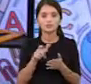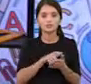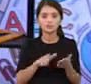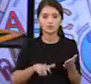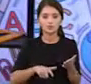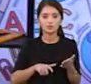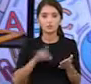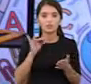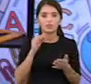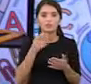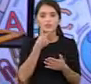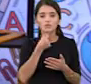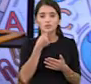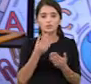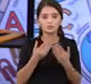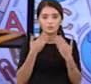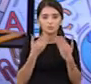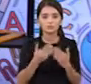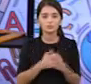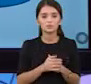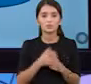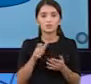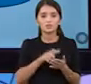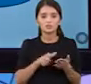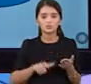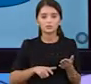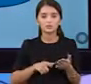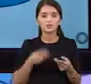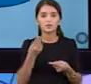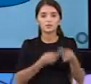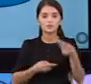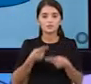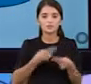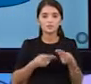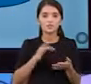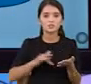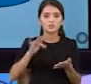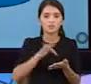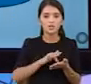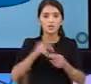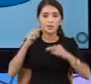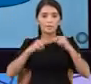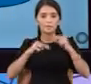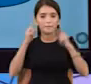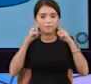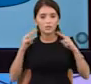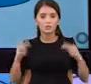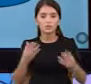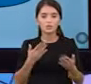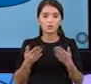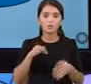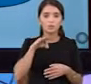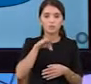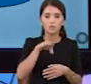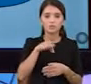qiling. She'rni ifodali o'qing. She'rda tasvirlangan shahar, binolar